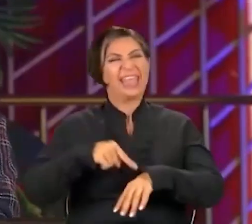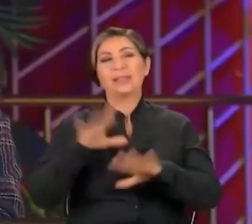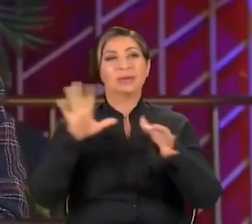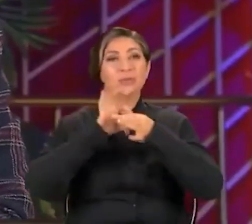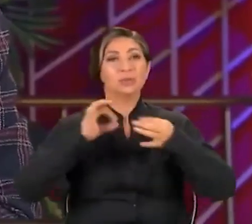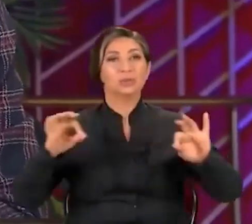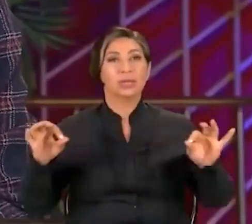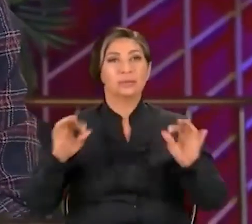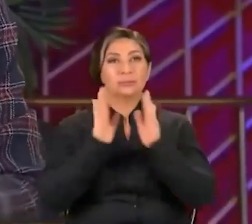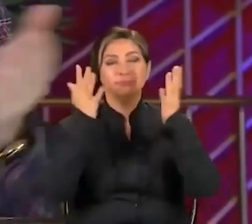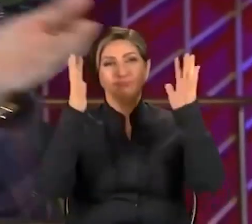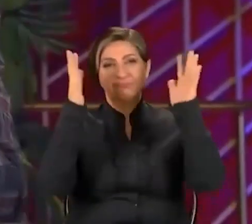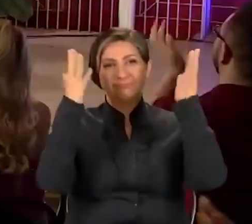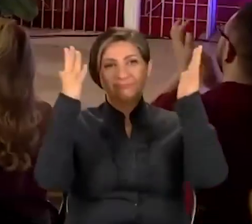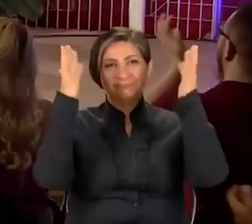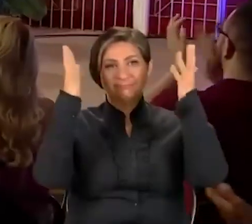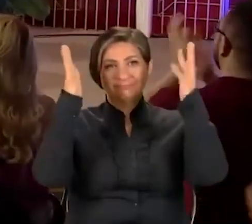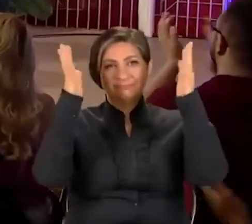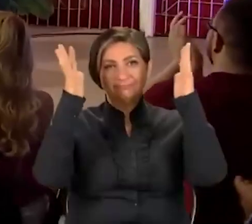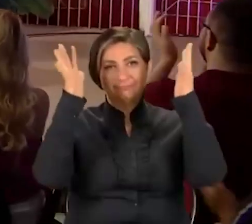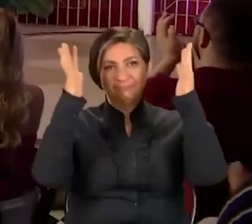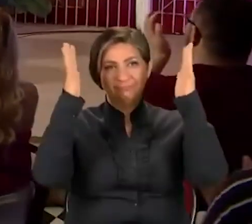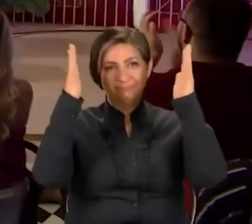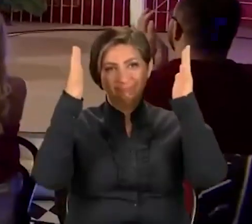İnanılmaz sözler. Alkışlıyorum.